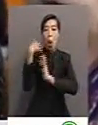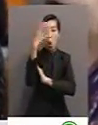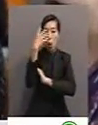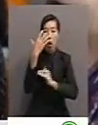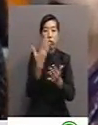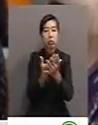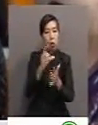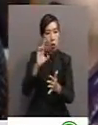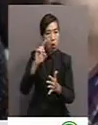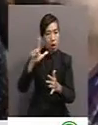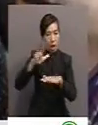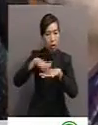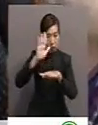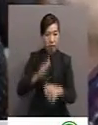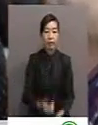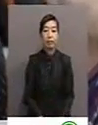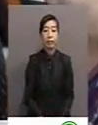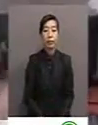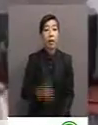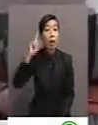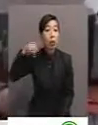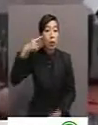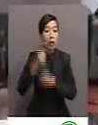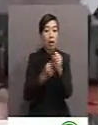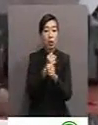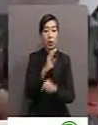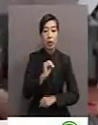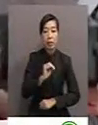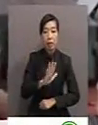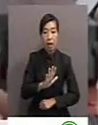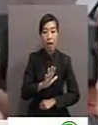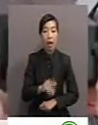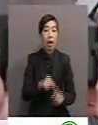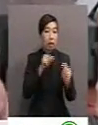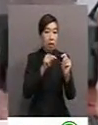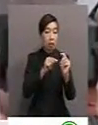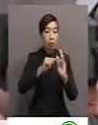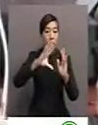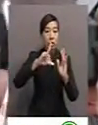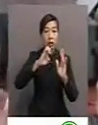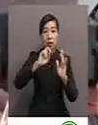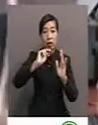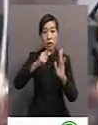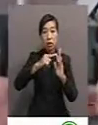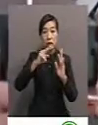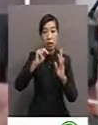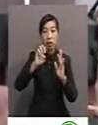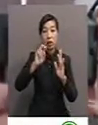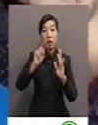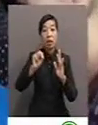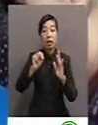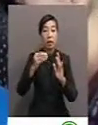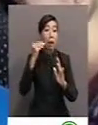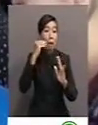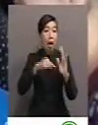คุณสิริพรอ่อน2ชั้นอายุ45 ปีค่ะอยู่ที่ตำบลเชิงเนินอำเภอเมืองระยองเป็นเจ้าของร้านขายข้าวส